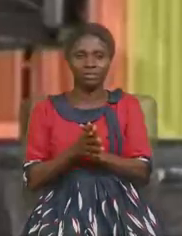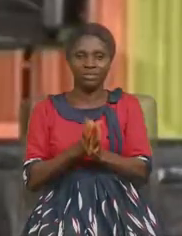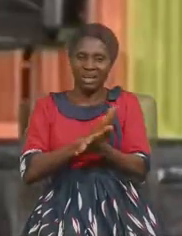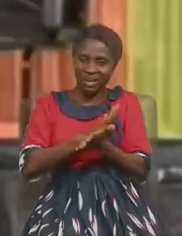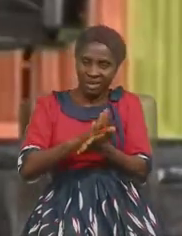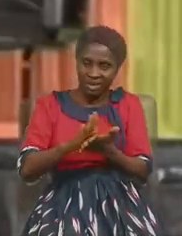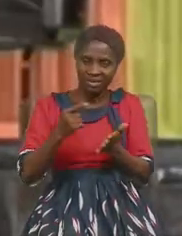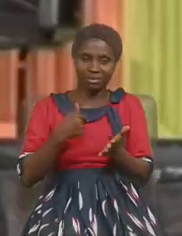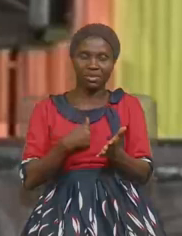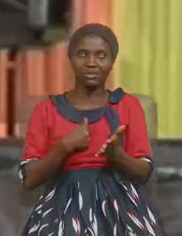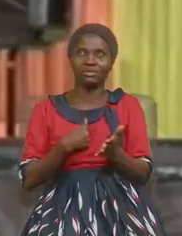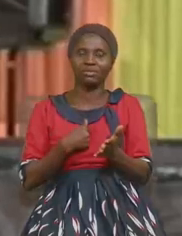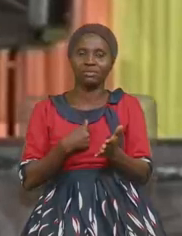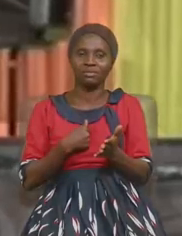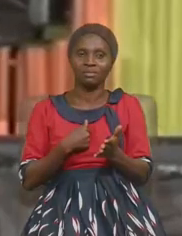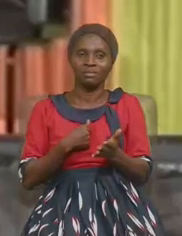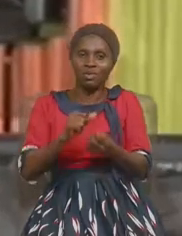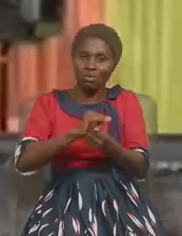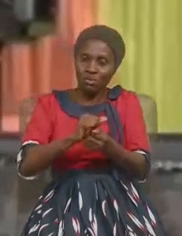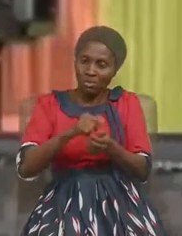Lave-moi. Lave-moi.